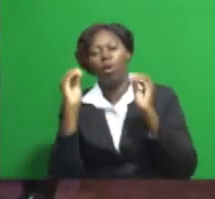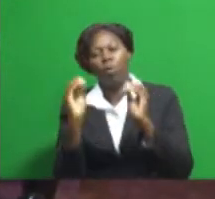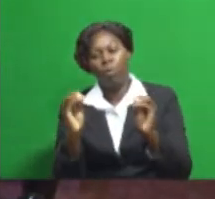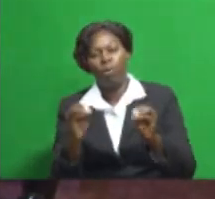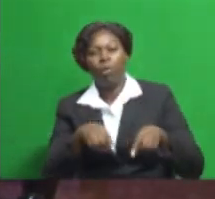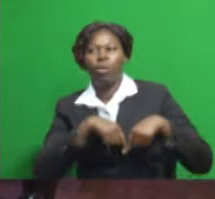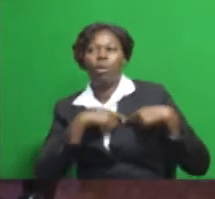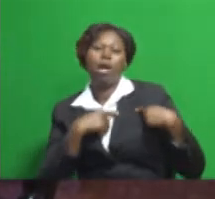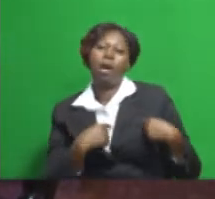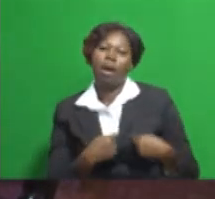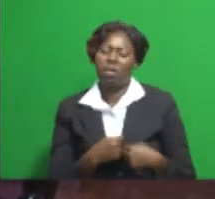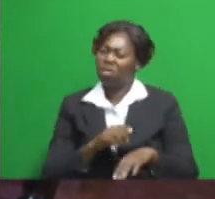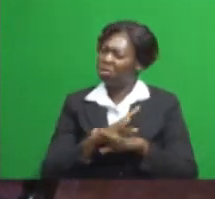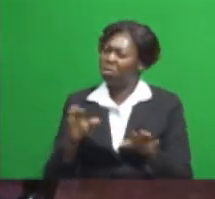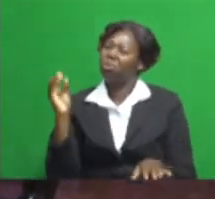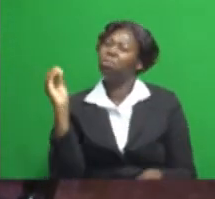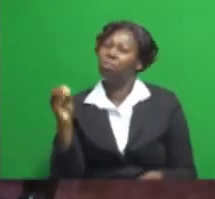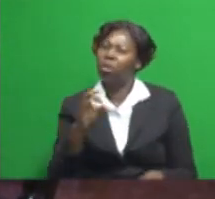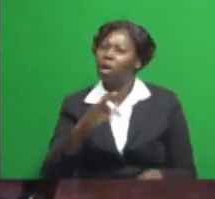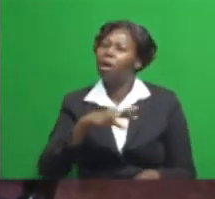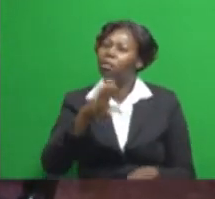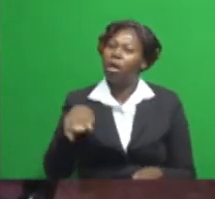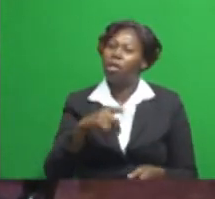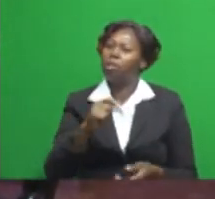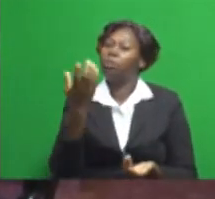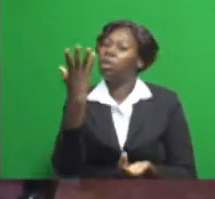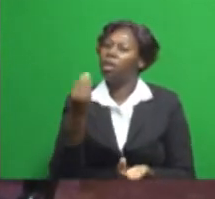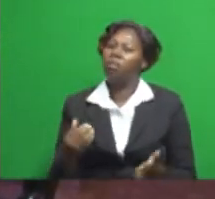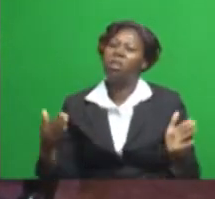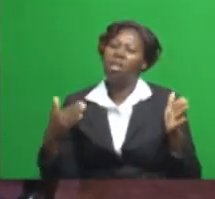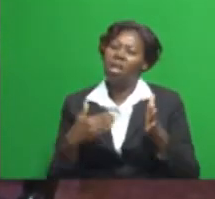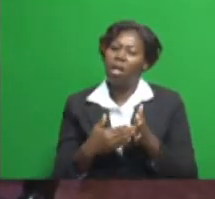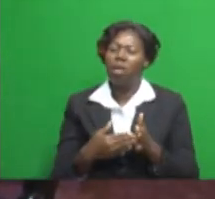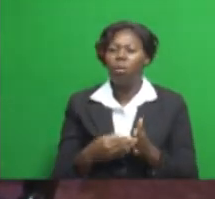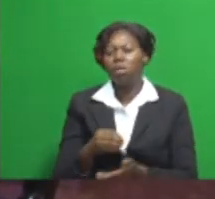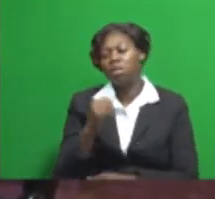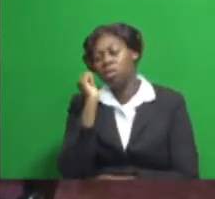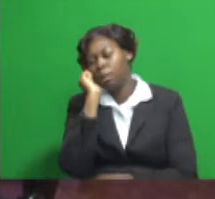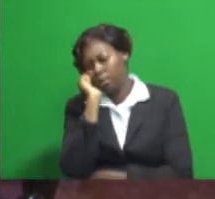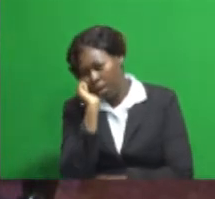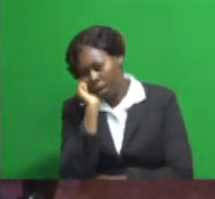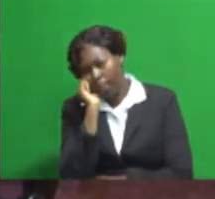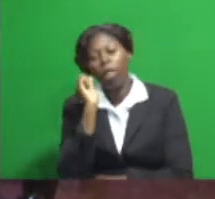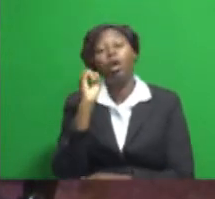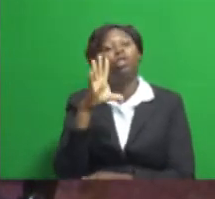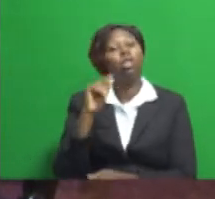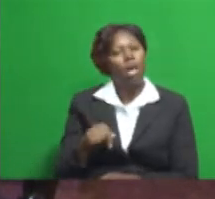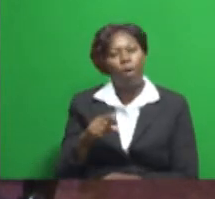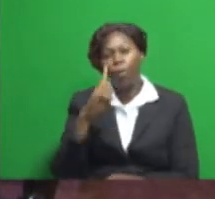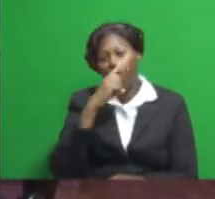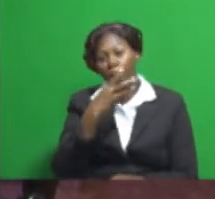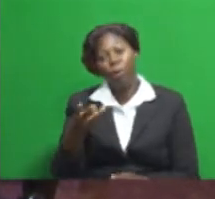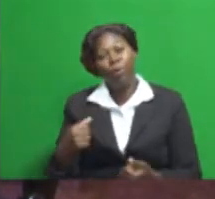kunaka kuzoita maguma anenge afarawo. Nekuti kutaura chokwadi, tikachallenja Mwari zviri pachena. Mwari